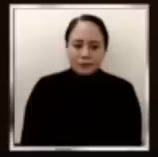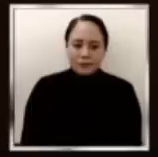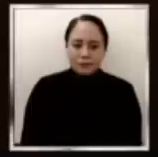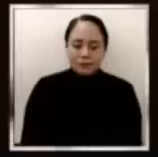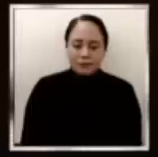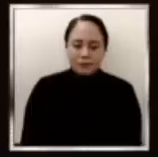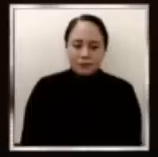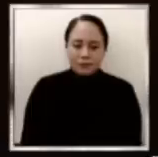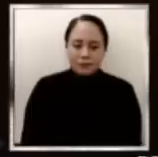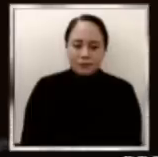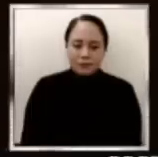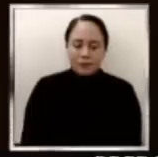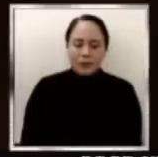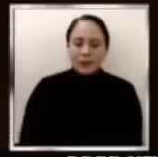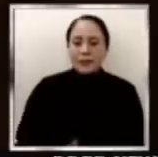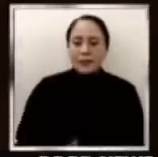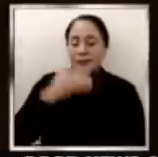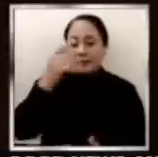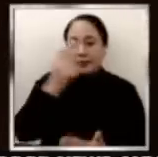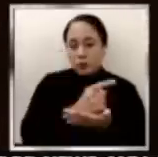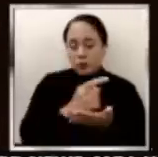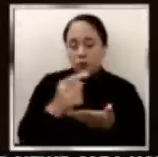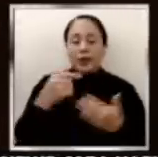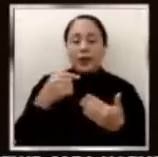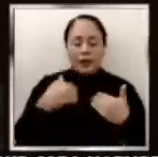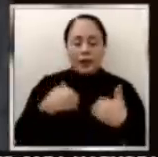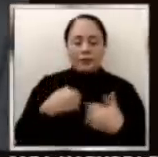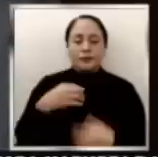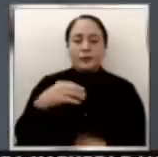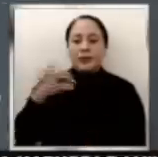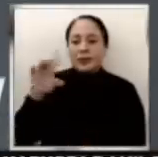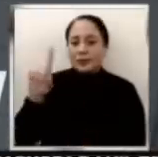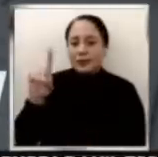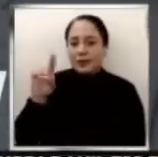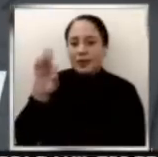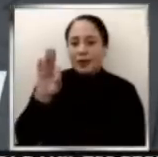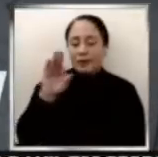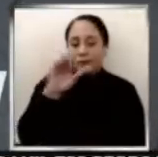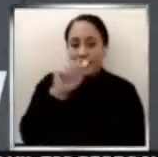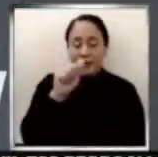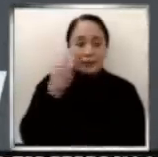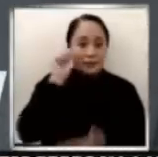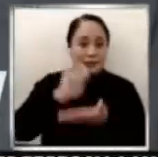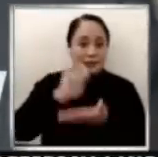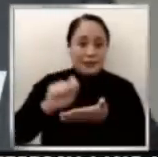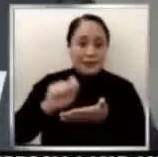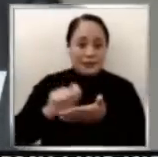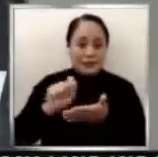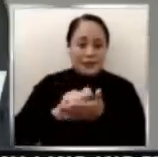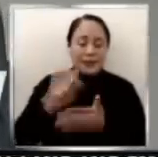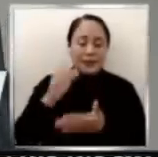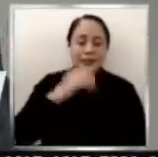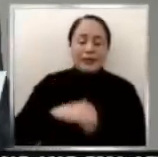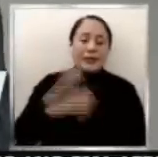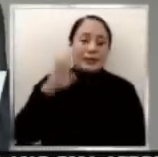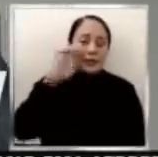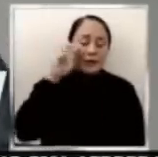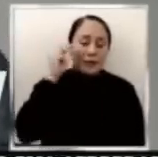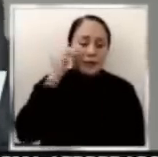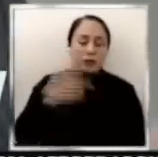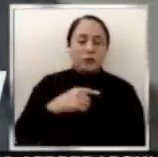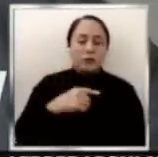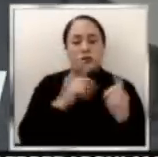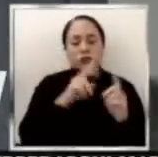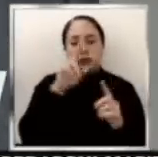Sa susunod na linggo na makakaharap ni Foreign Affairs Secretary Enrique Manalo, si U.S. Secretary of State Anthony Blinken at iba